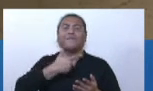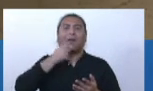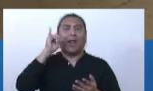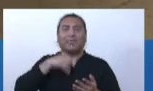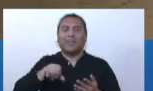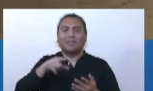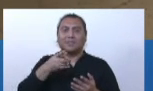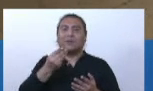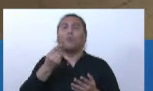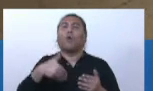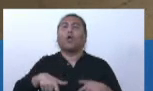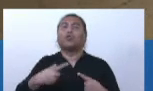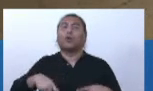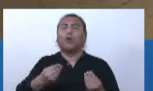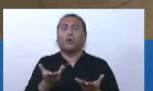voto.